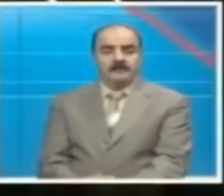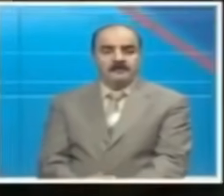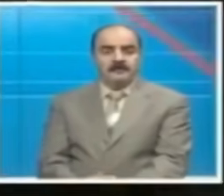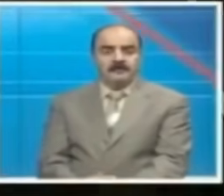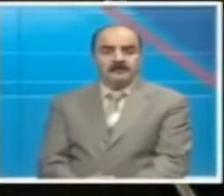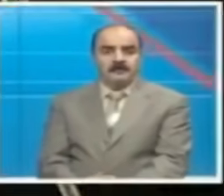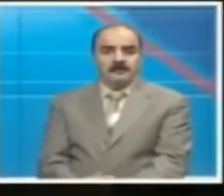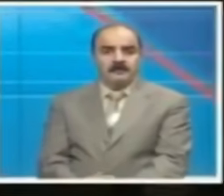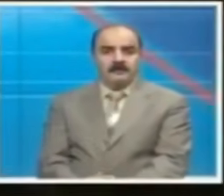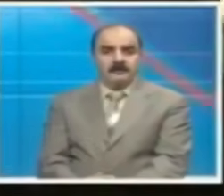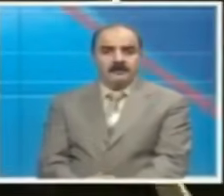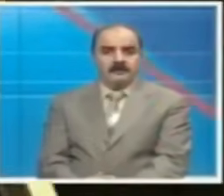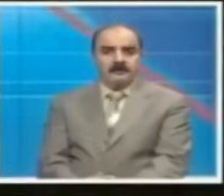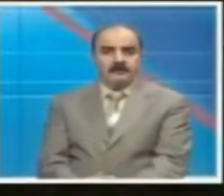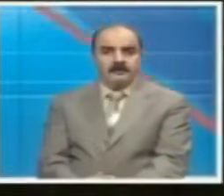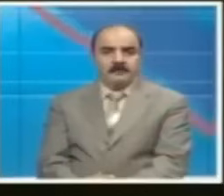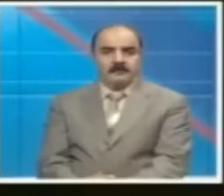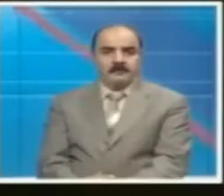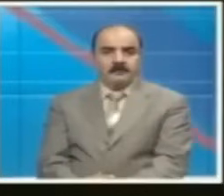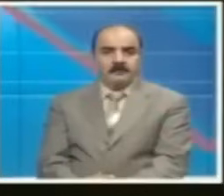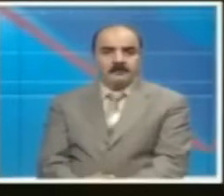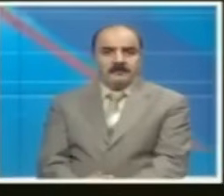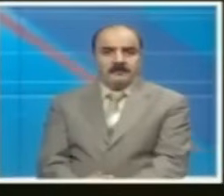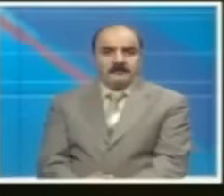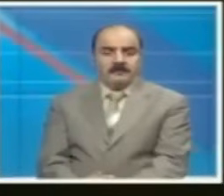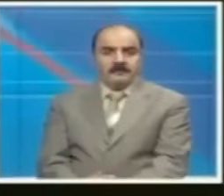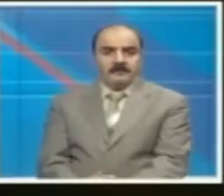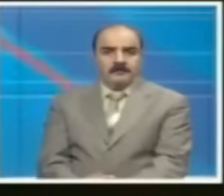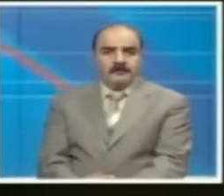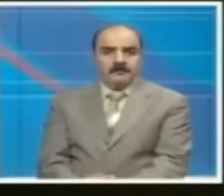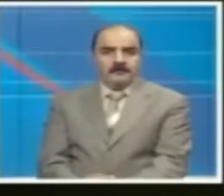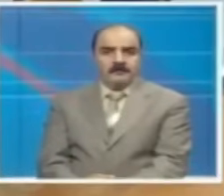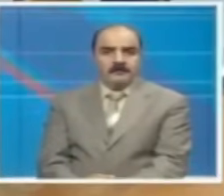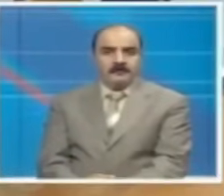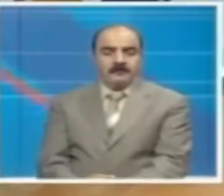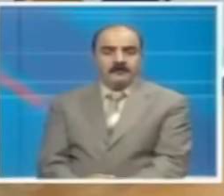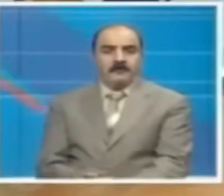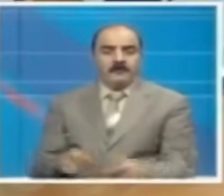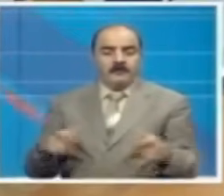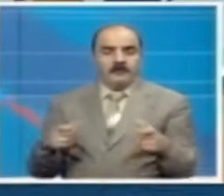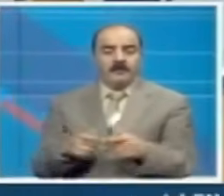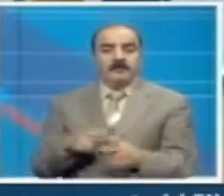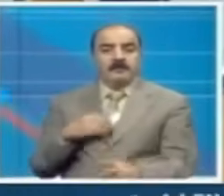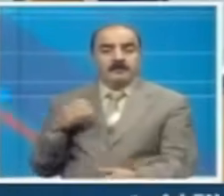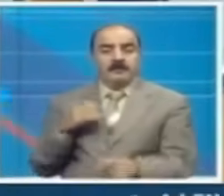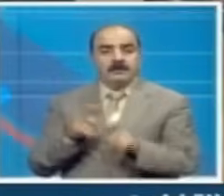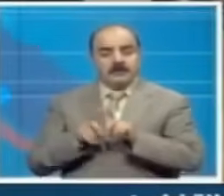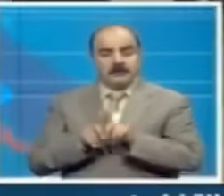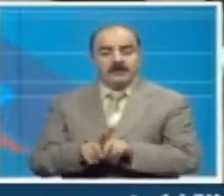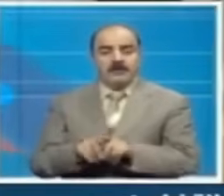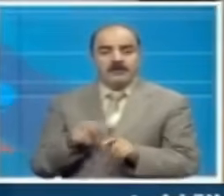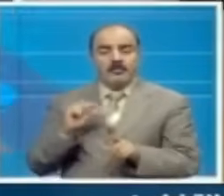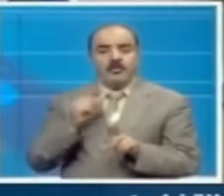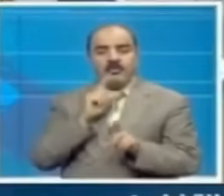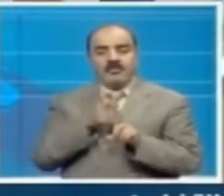اجتمع السيد الرئيس عبد الفتاح السيسي مع